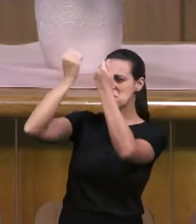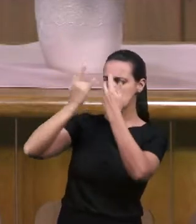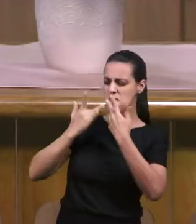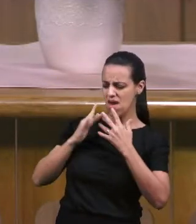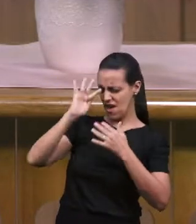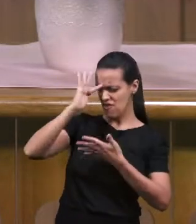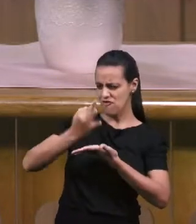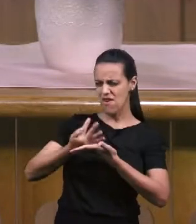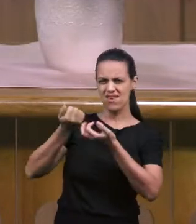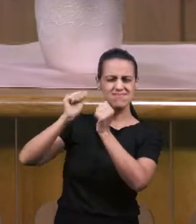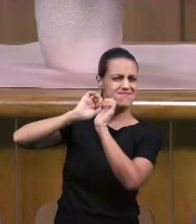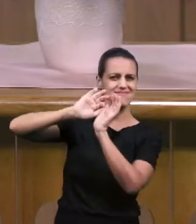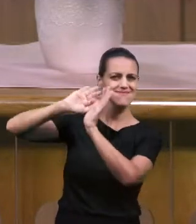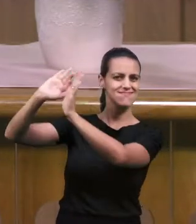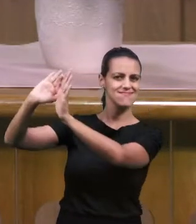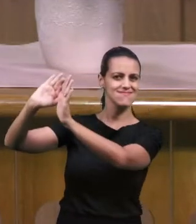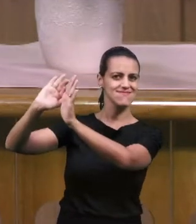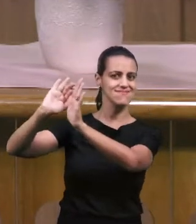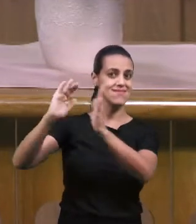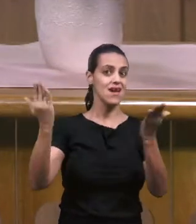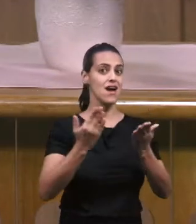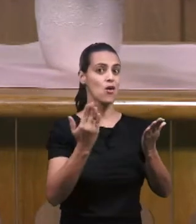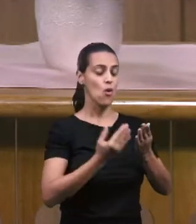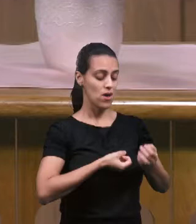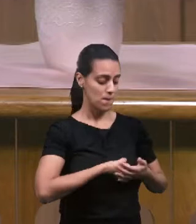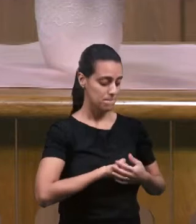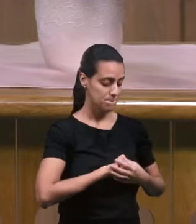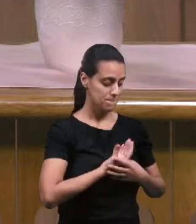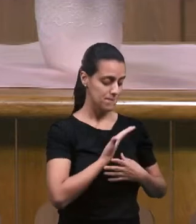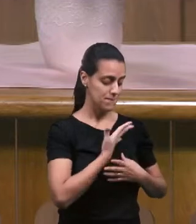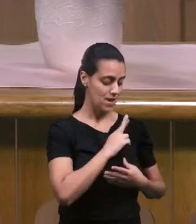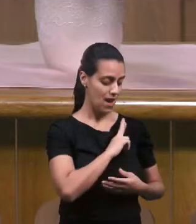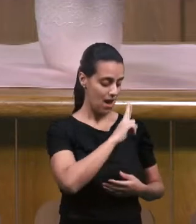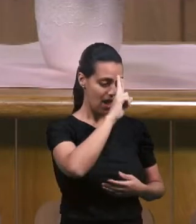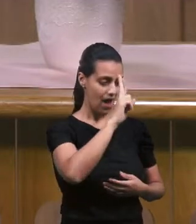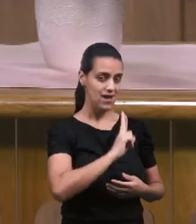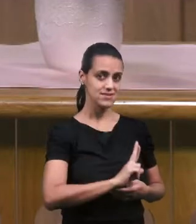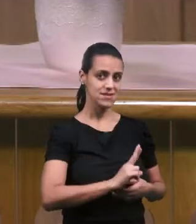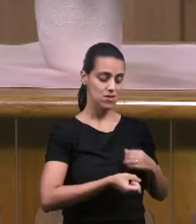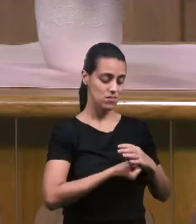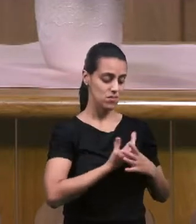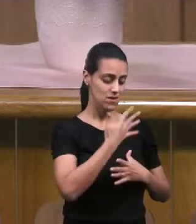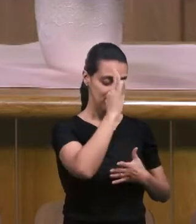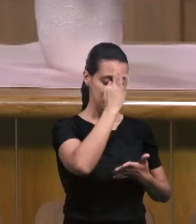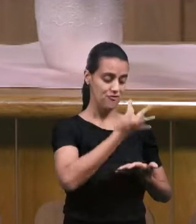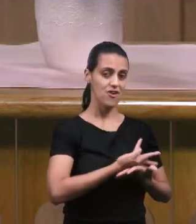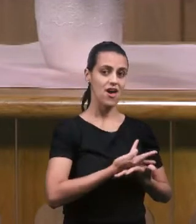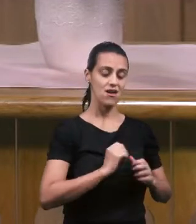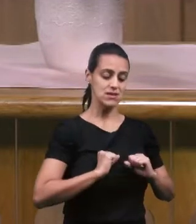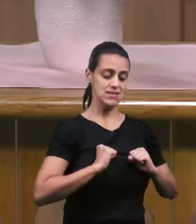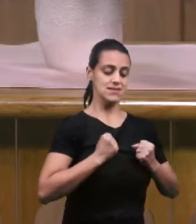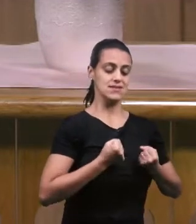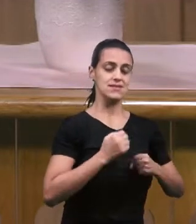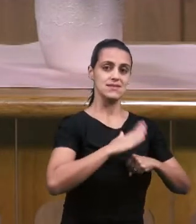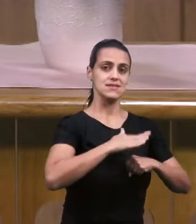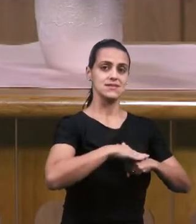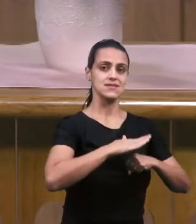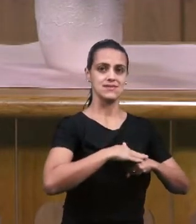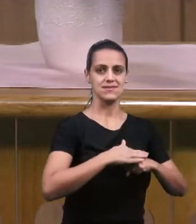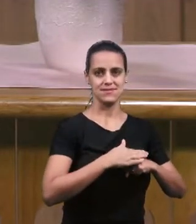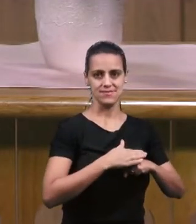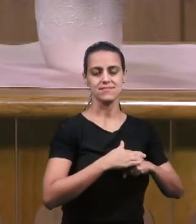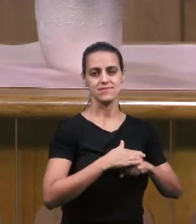Saint-Esprit. L'Église, elle avait autour d'elle, c'était ses premiers